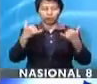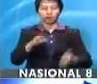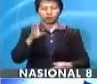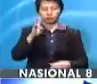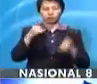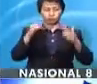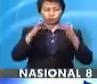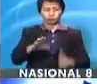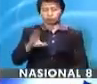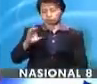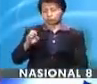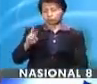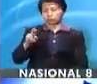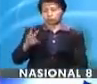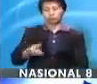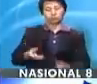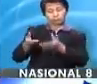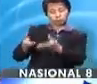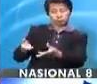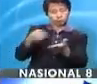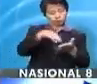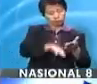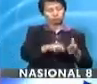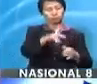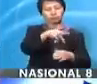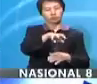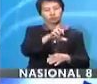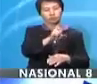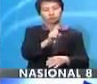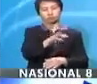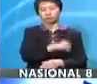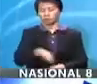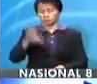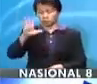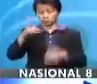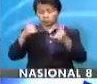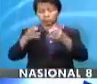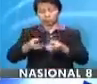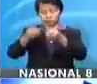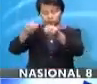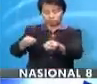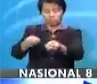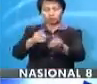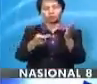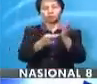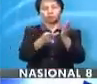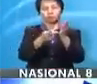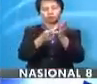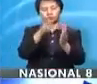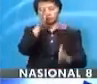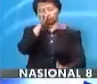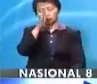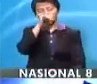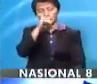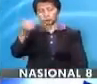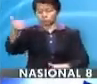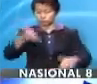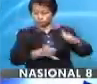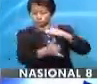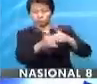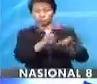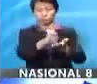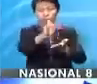klub rugby Cobra ditawarkan tempat di PSA sementara 5 lagi pemain ditawarkan di Politeknik Melimau Melaka. Kemasukan mereka